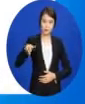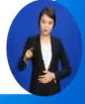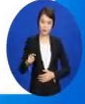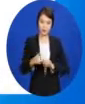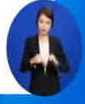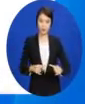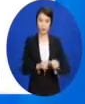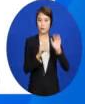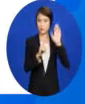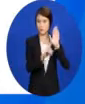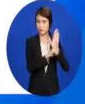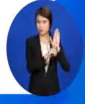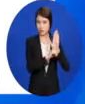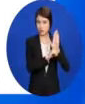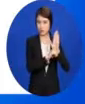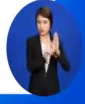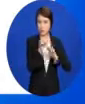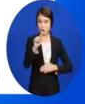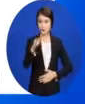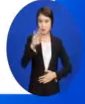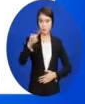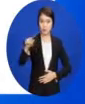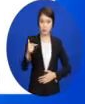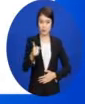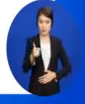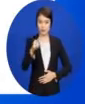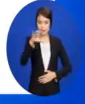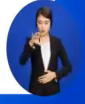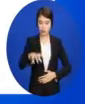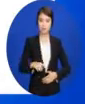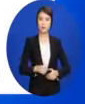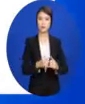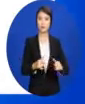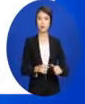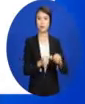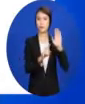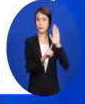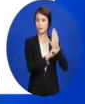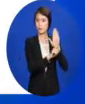트럭 운전원을 모집합니다. 한마루푸드에서 식품 가공 및